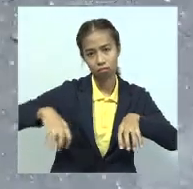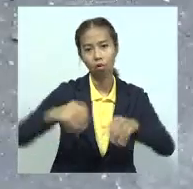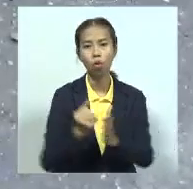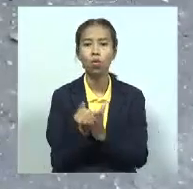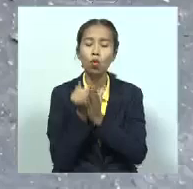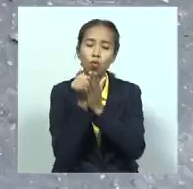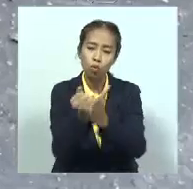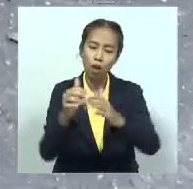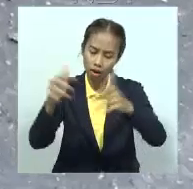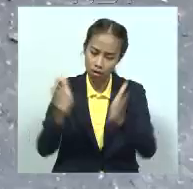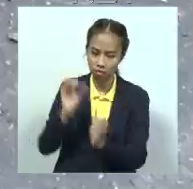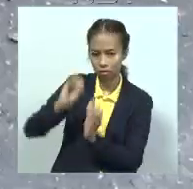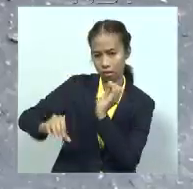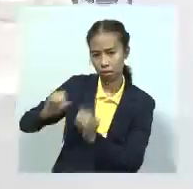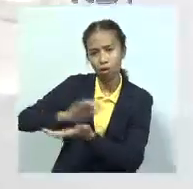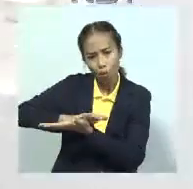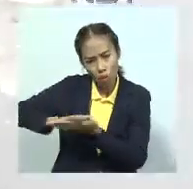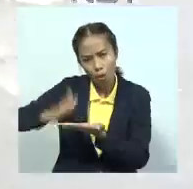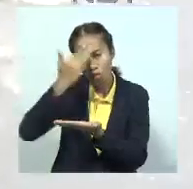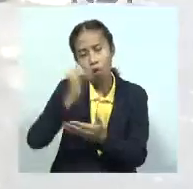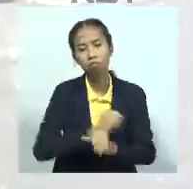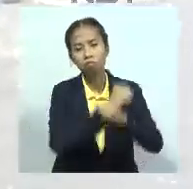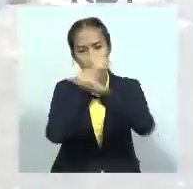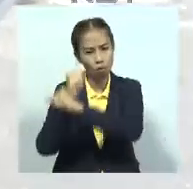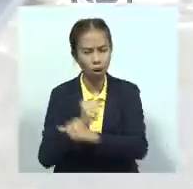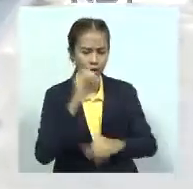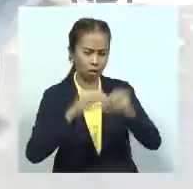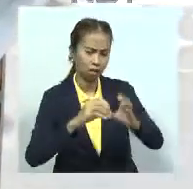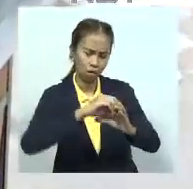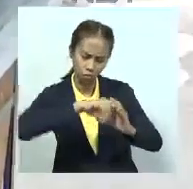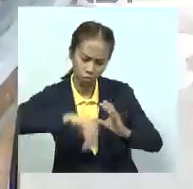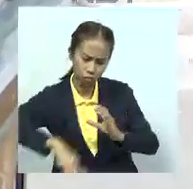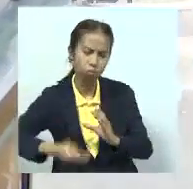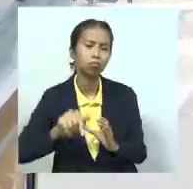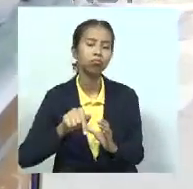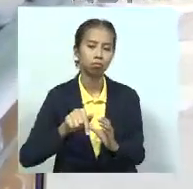ขยะให้ถูกที่เพื่อป้องกันขยะไหลลงสู่ท่อระบายน้ำและคูคลอง